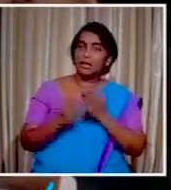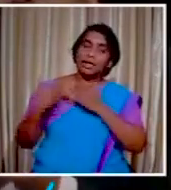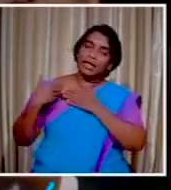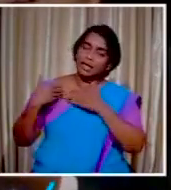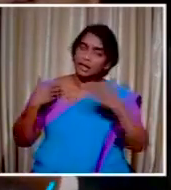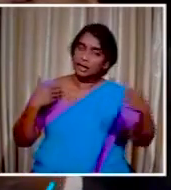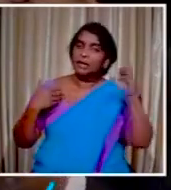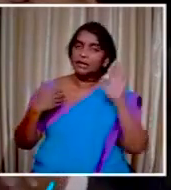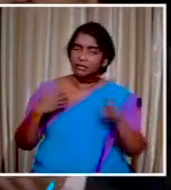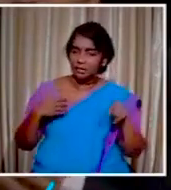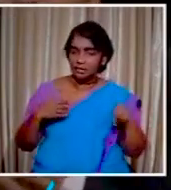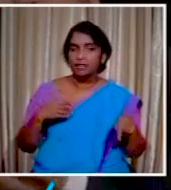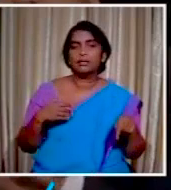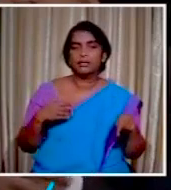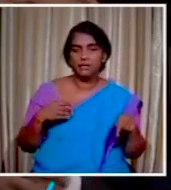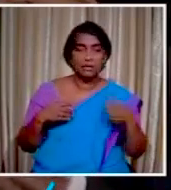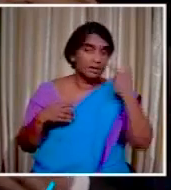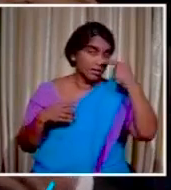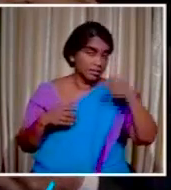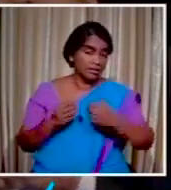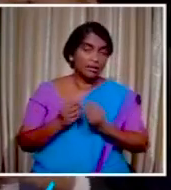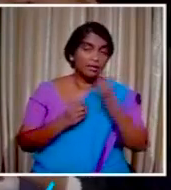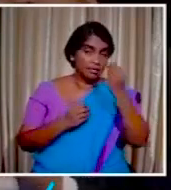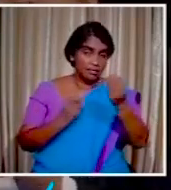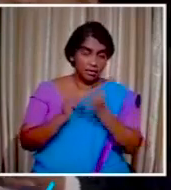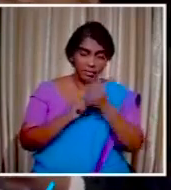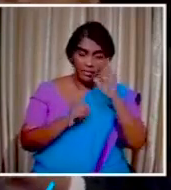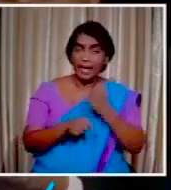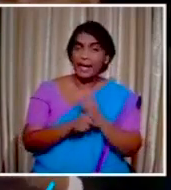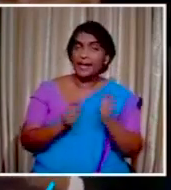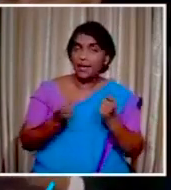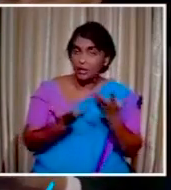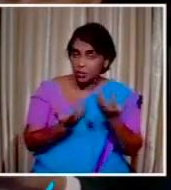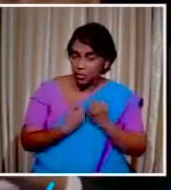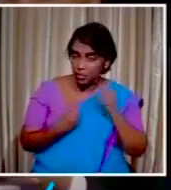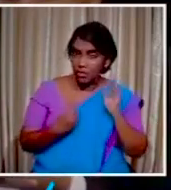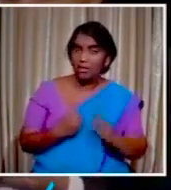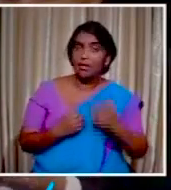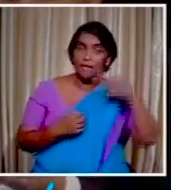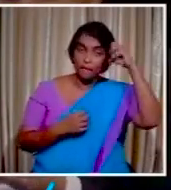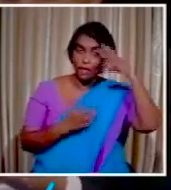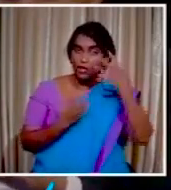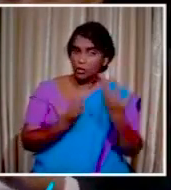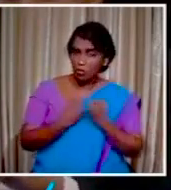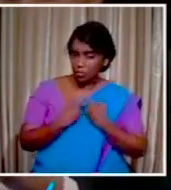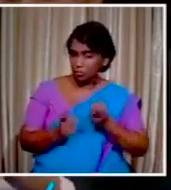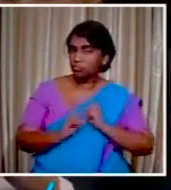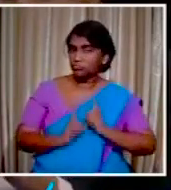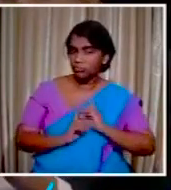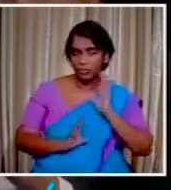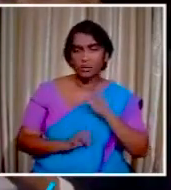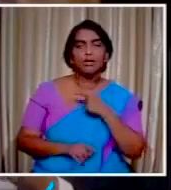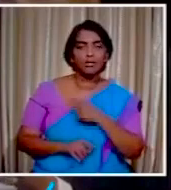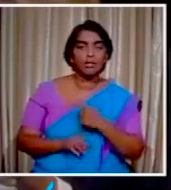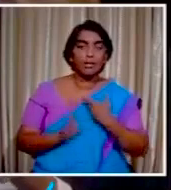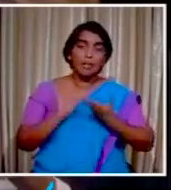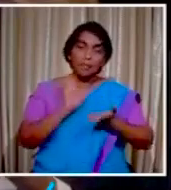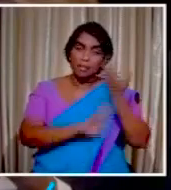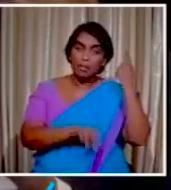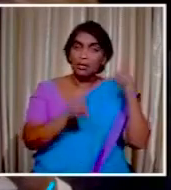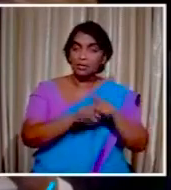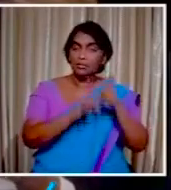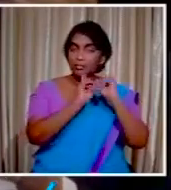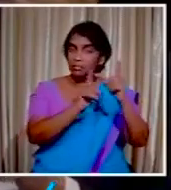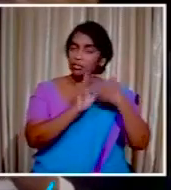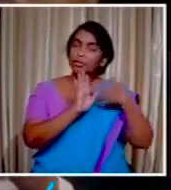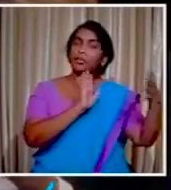කාලීනව මේ ඉන්ධන සැපයුම තියෙන්න ඕන නම් ගෑස් එක තියෙන්න ඕන නම් විදුලි බලය තියාගන්න ඕන නම් අපි පැරණි සැපයුම් කරුවන් එක්ක